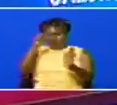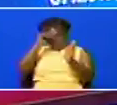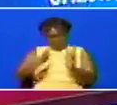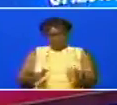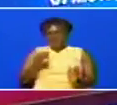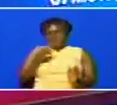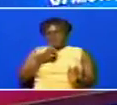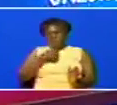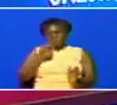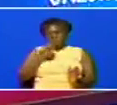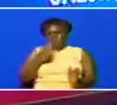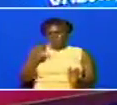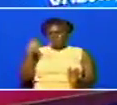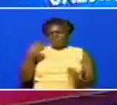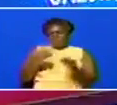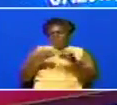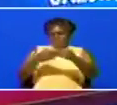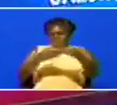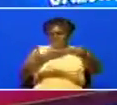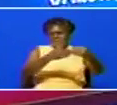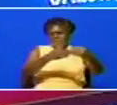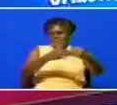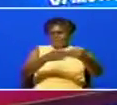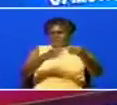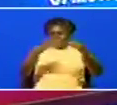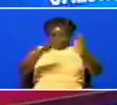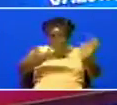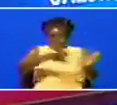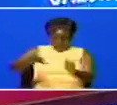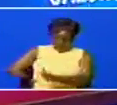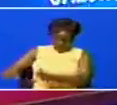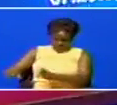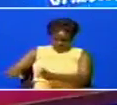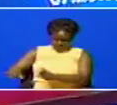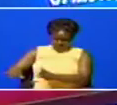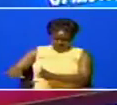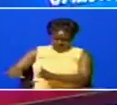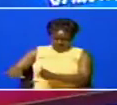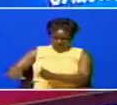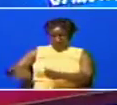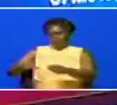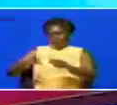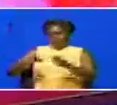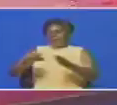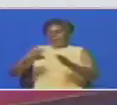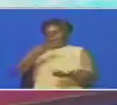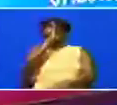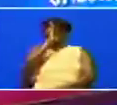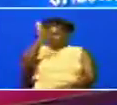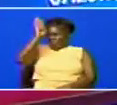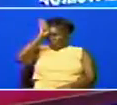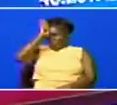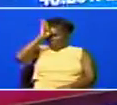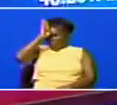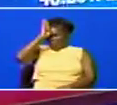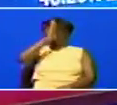wapya kileleni kwenye uchaguzi uliofanyika siku ya Jumanne. Tutoke Bomet tuelekee katika kaunti ya Bungoma ambapo inaonekana kuwa